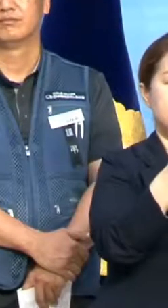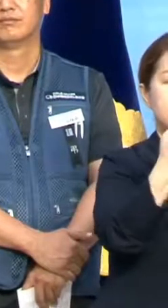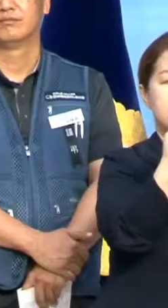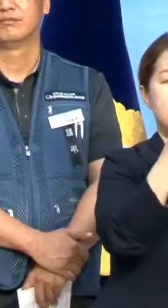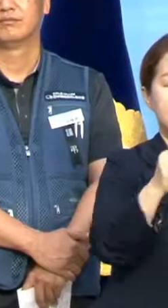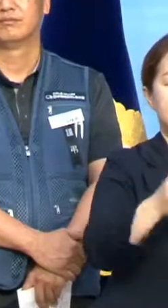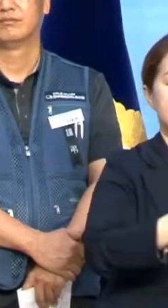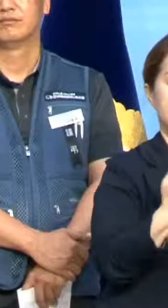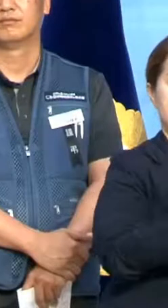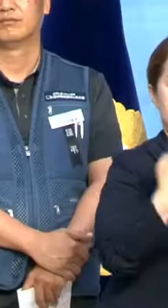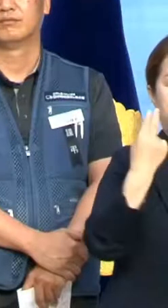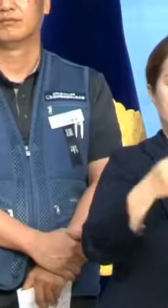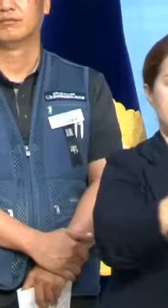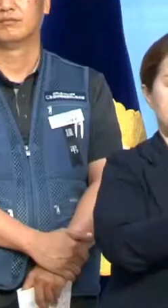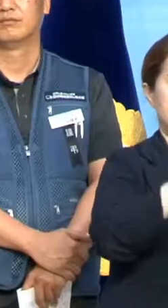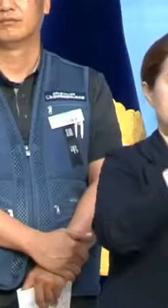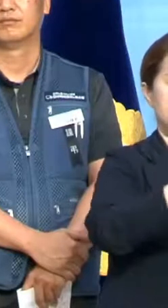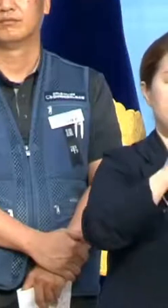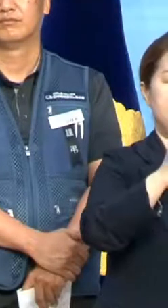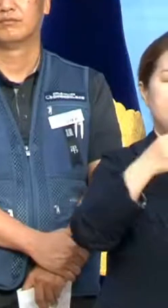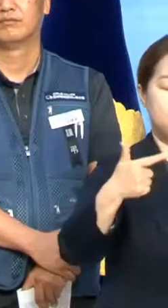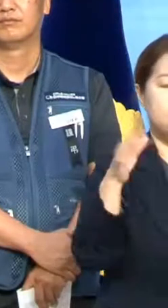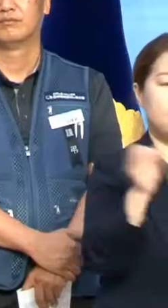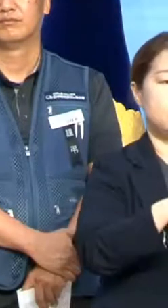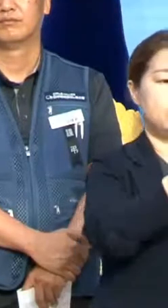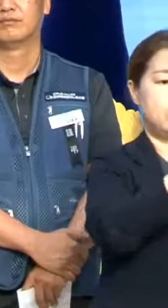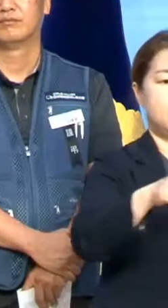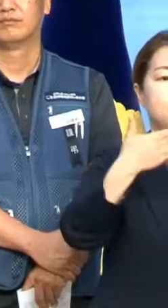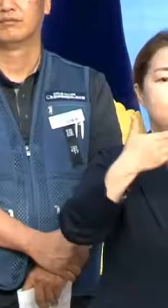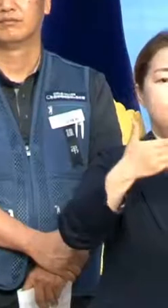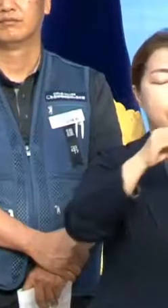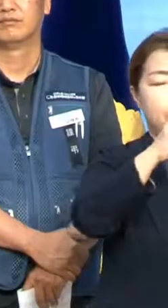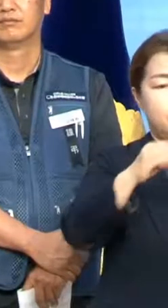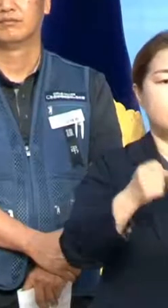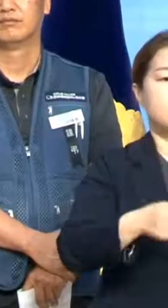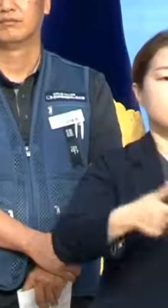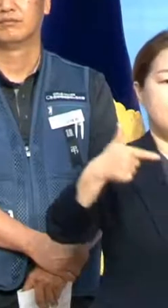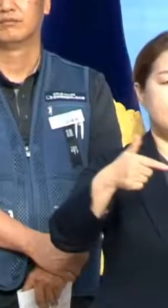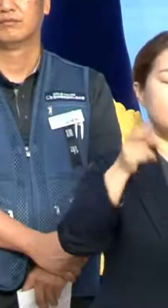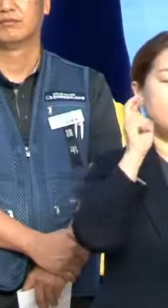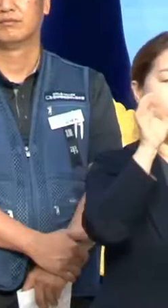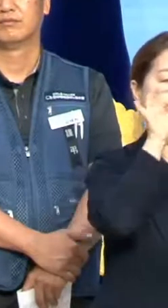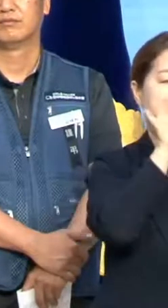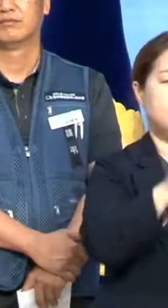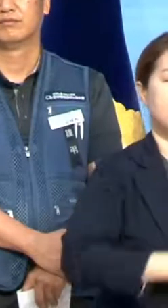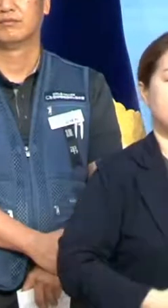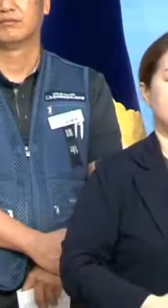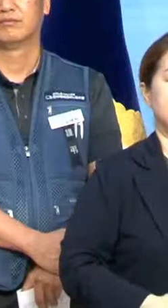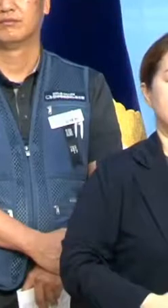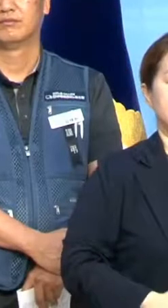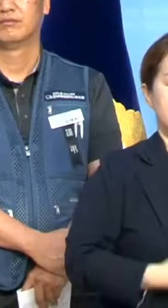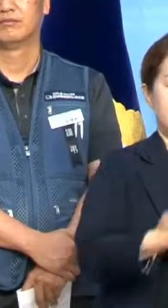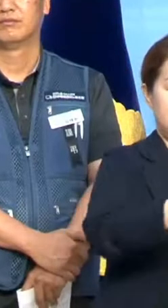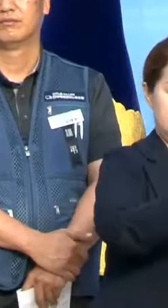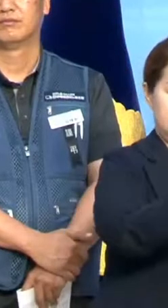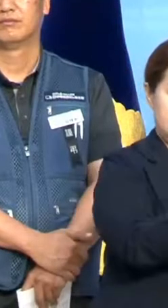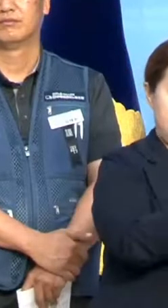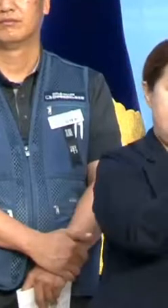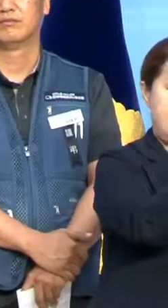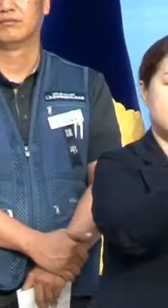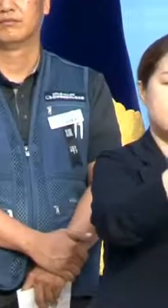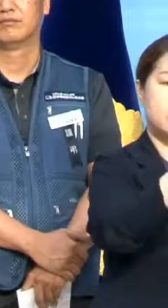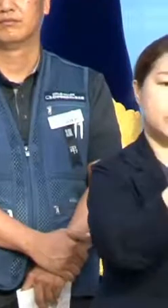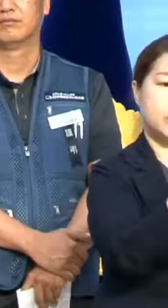대비 각각 9.6% 에 그리고 17.9% 증가 할 것으로 예상 됩니다 어깨 2위인 한진 역시